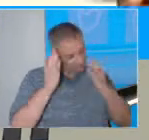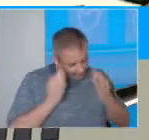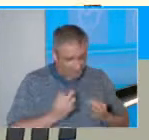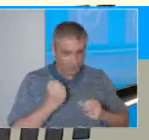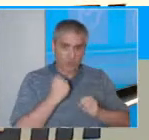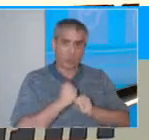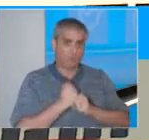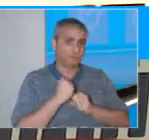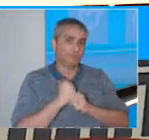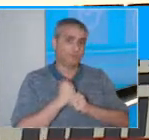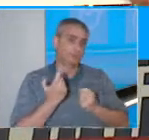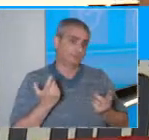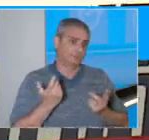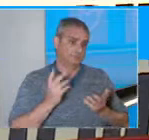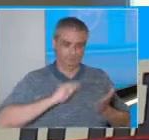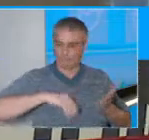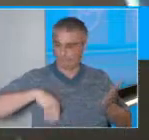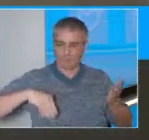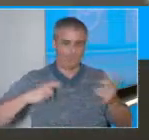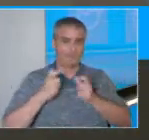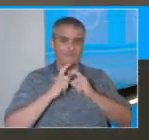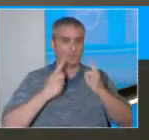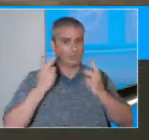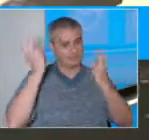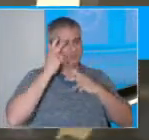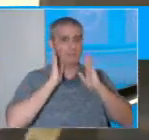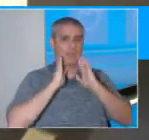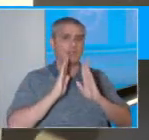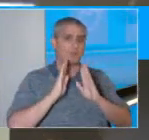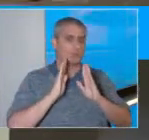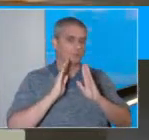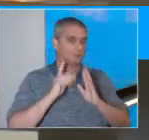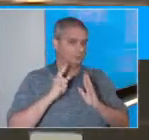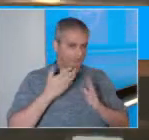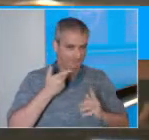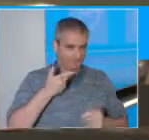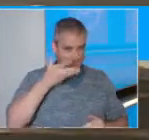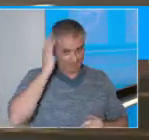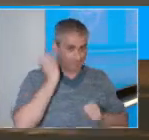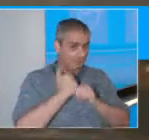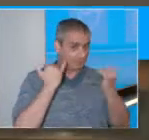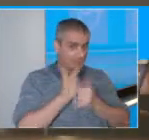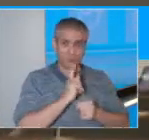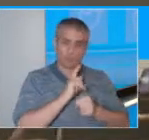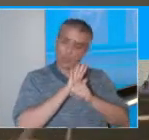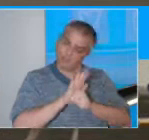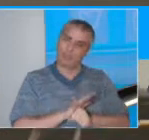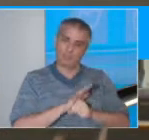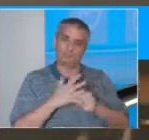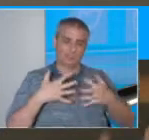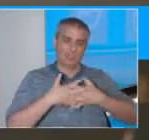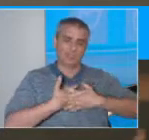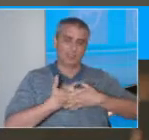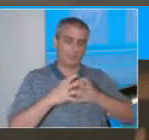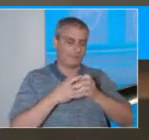מלא, עושה, מחתים את המפלגות האחרות על הסכמי נאמנות. האם לפיד עשה טעות שהוא לא לחץ על איחוד במפלגות